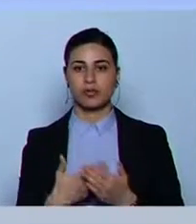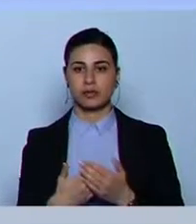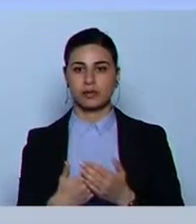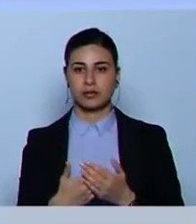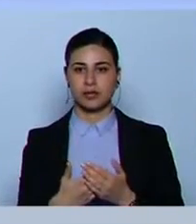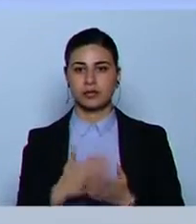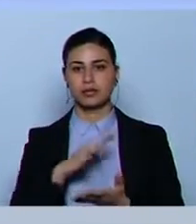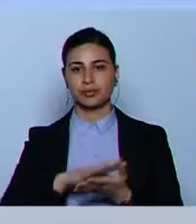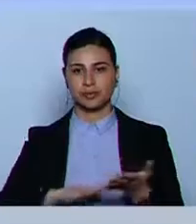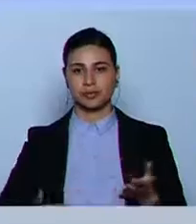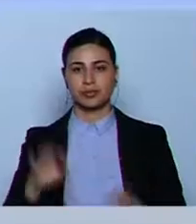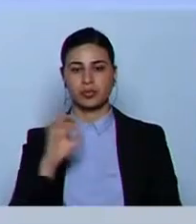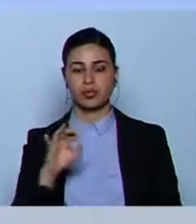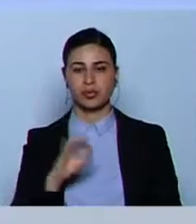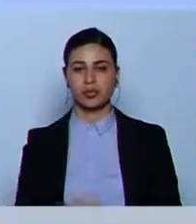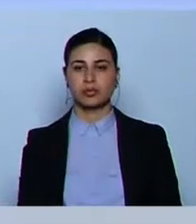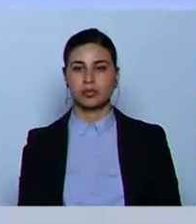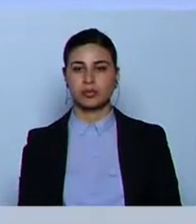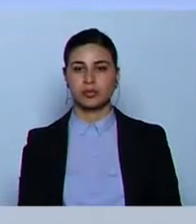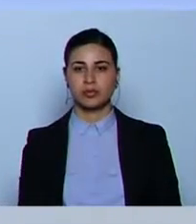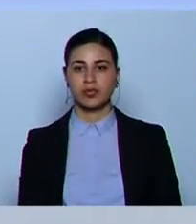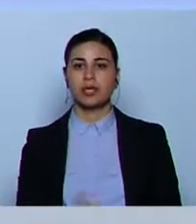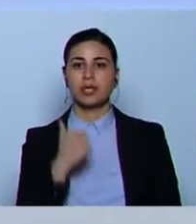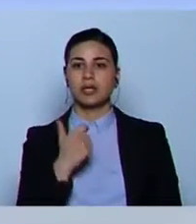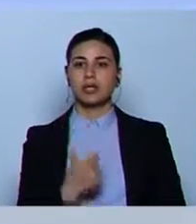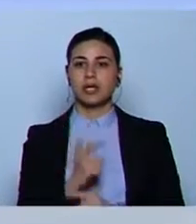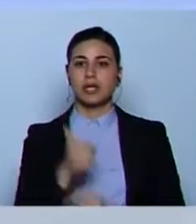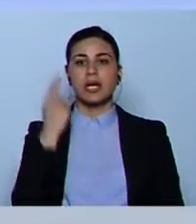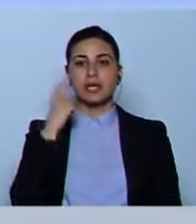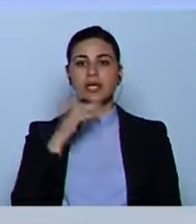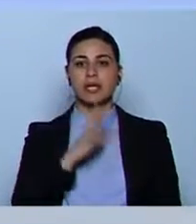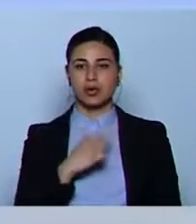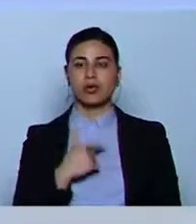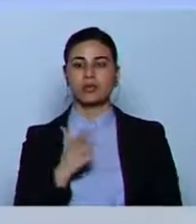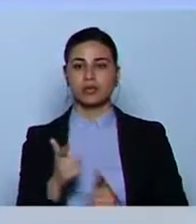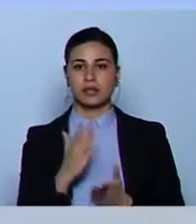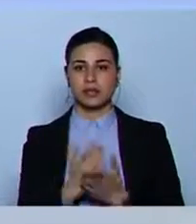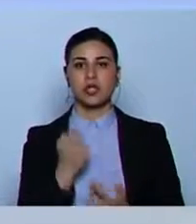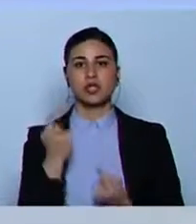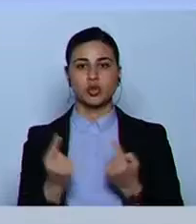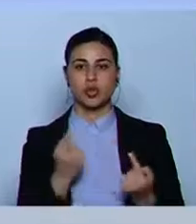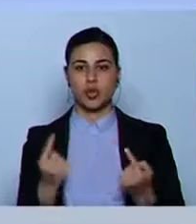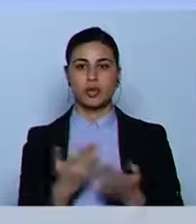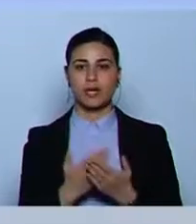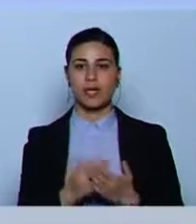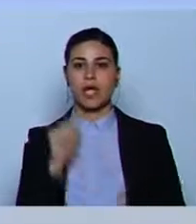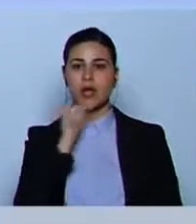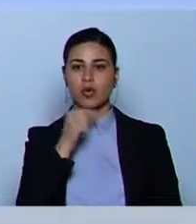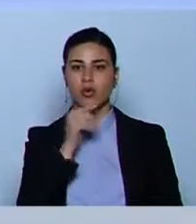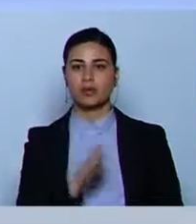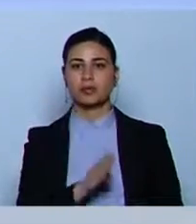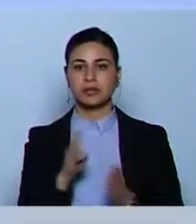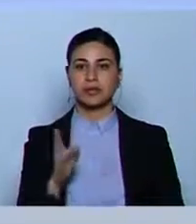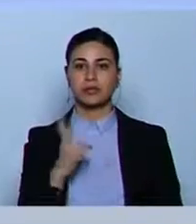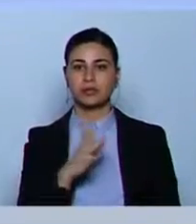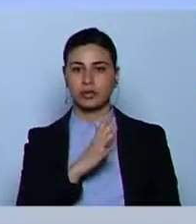უბრალოდ გახანძლივდეს ეს განხილვები, თქვენ ძალიან კარგი იდეა მოგვაწოდეთ და მზად ვართ თითოეული ასპექტი, მაგალითად ეკონომიკური, ცალკე